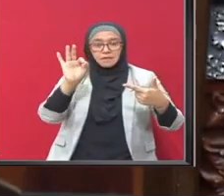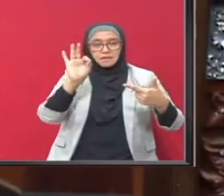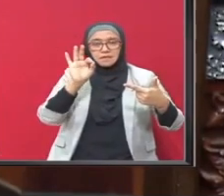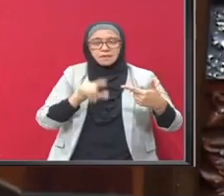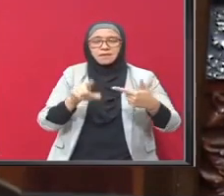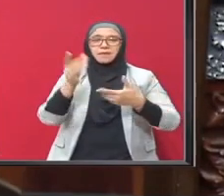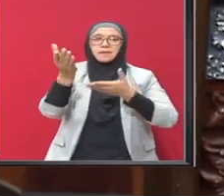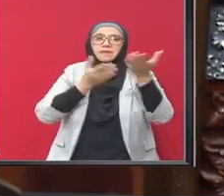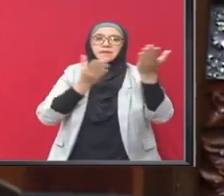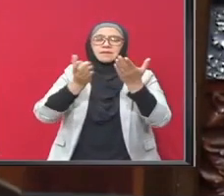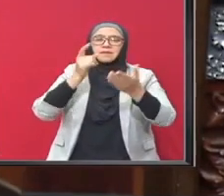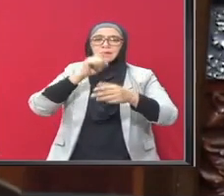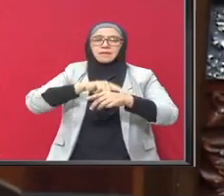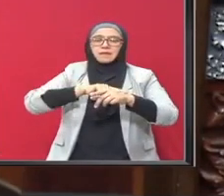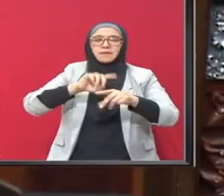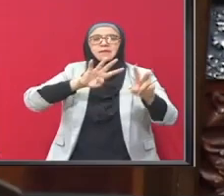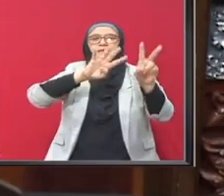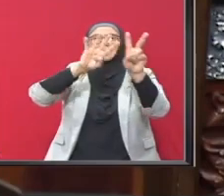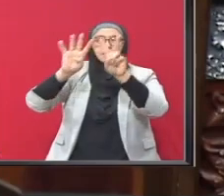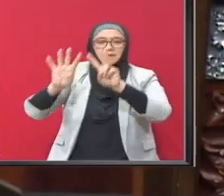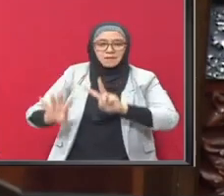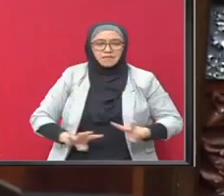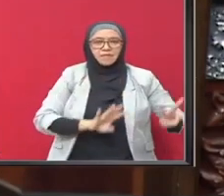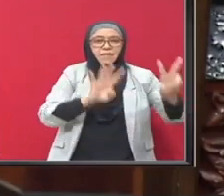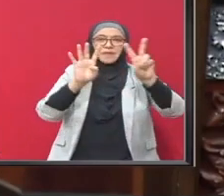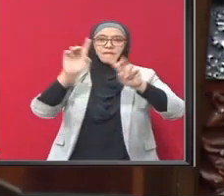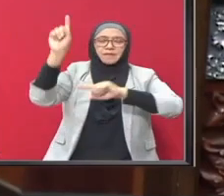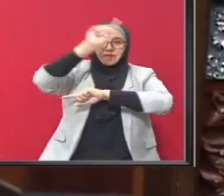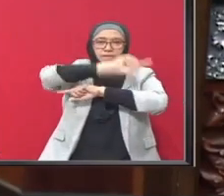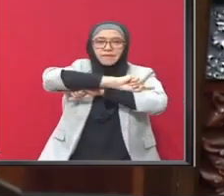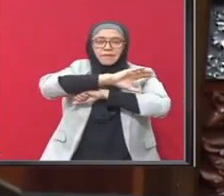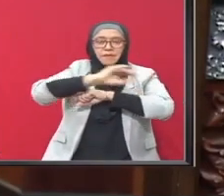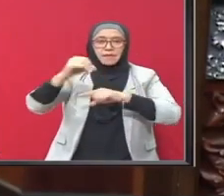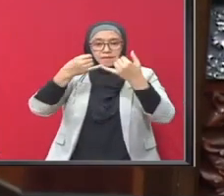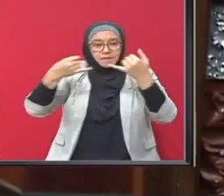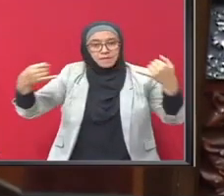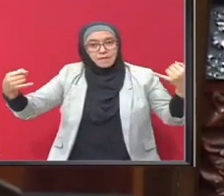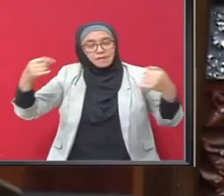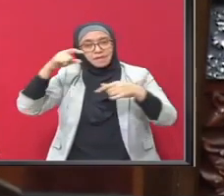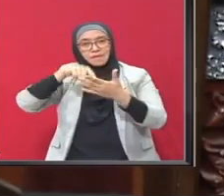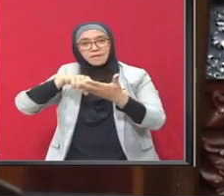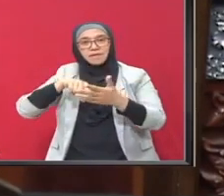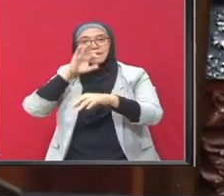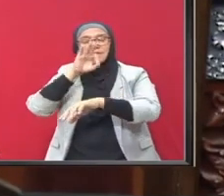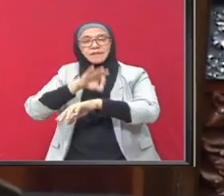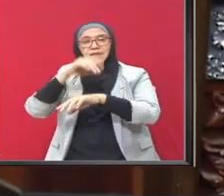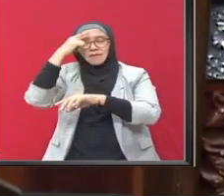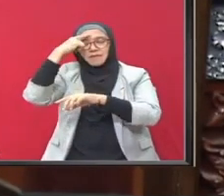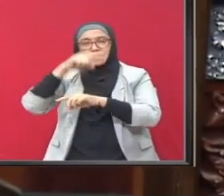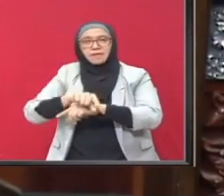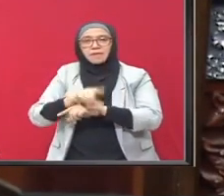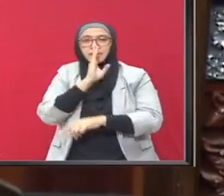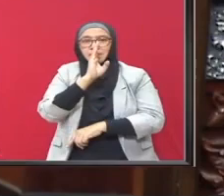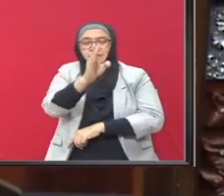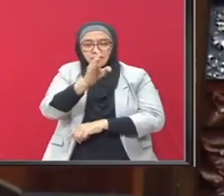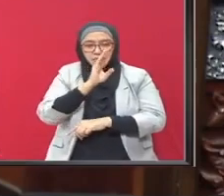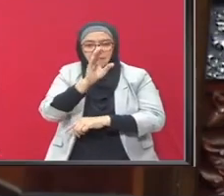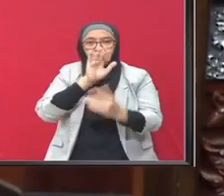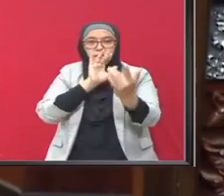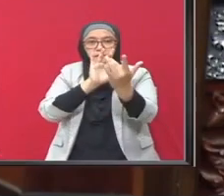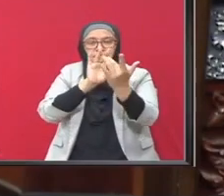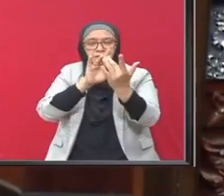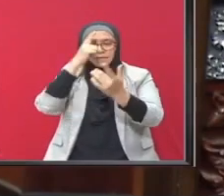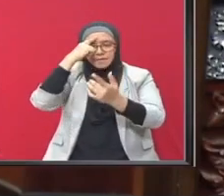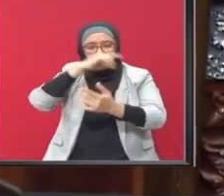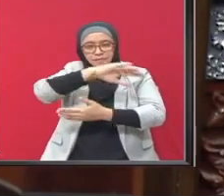operasi selama 24 jam setiap hari yang mana tarian ini berfungsi sebagai single point of konteks kepada semua masyarakat